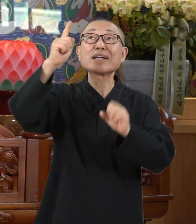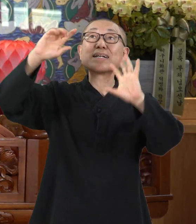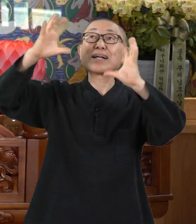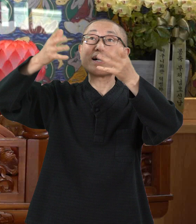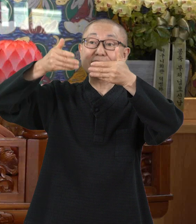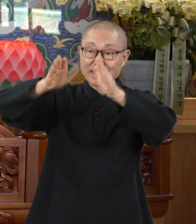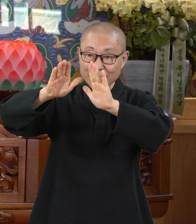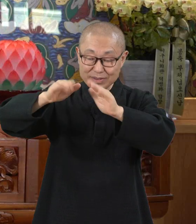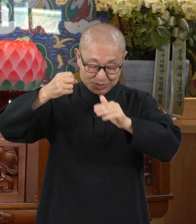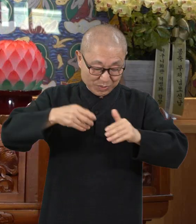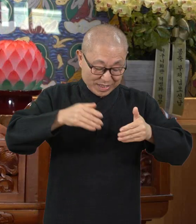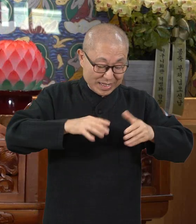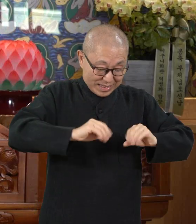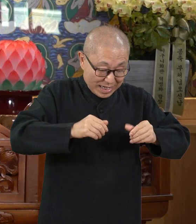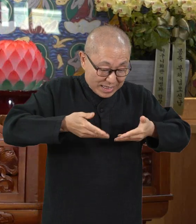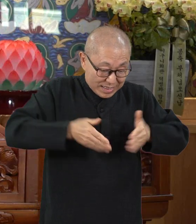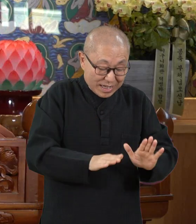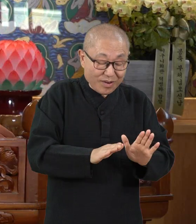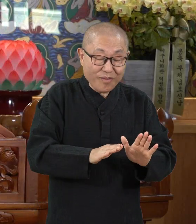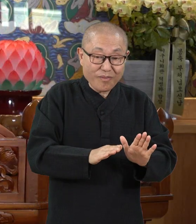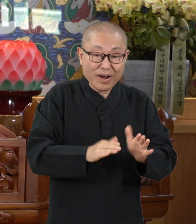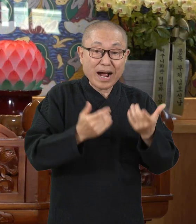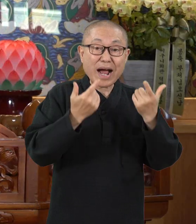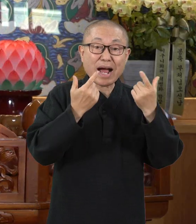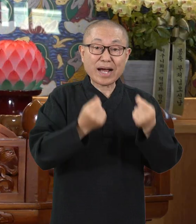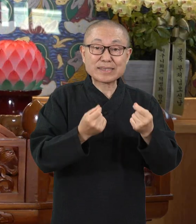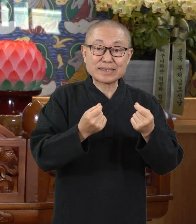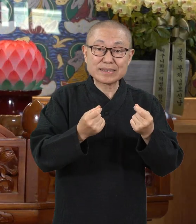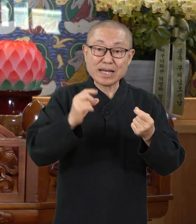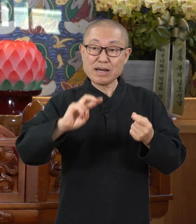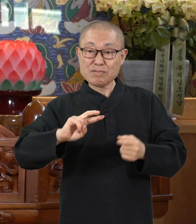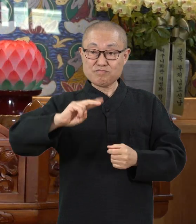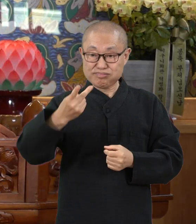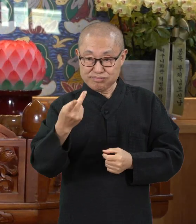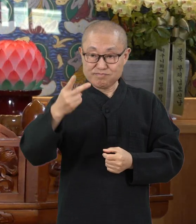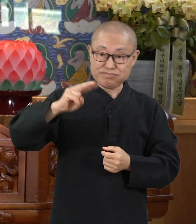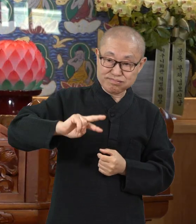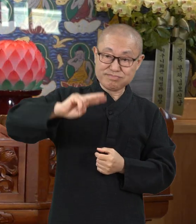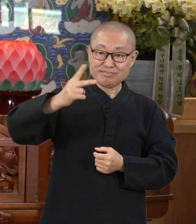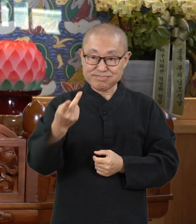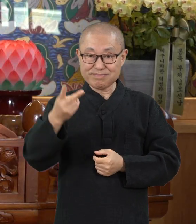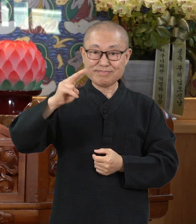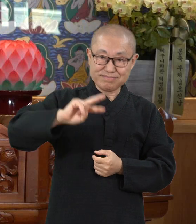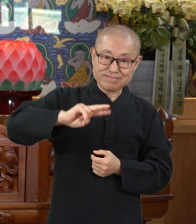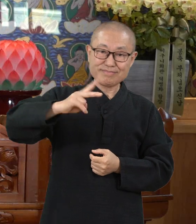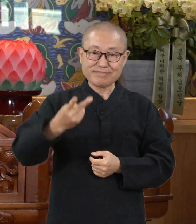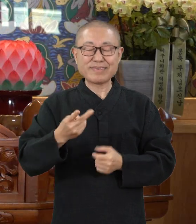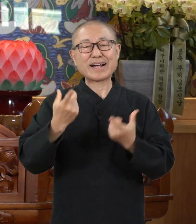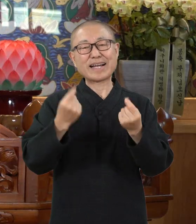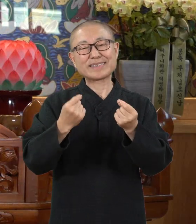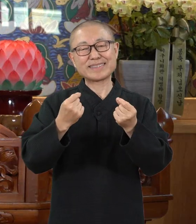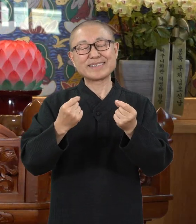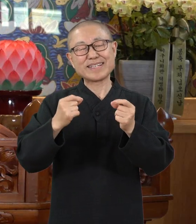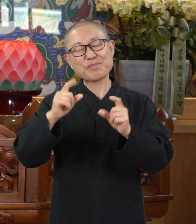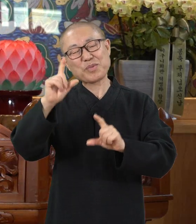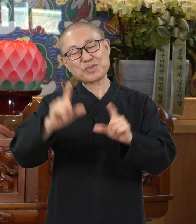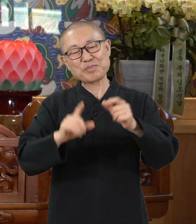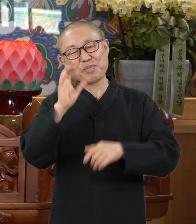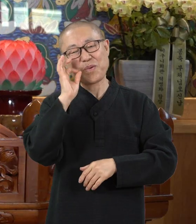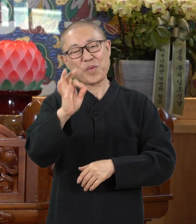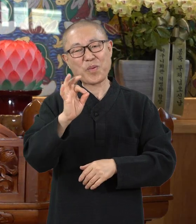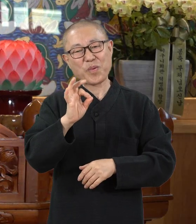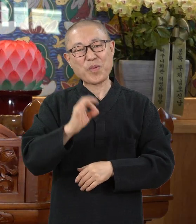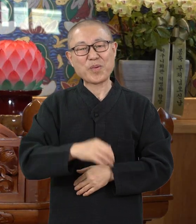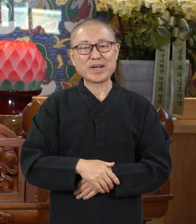태어나고 또 지상에 태어나고 이러한 삶을 끝없이 왕복하는 그러한 모습을